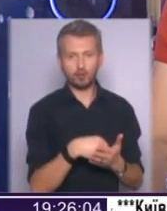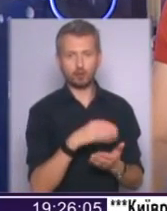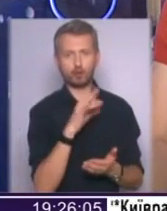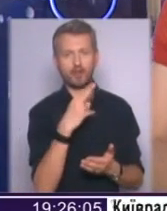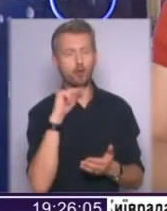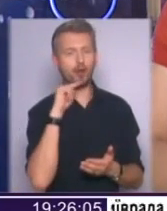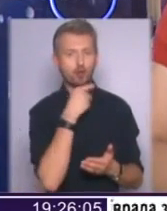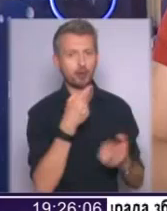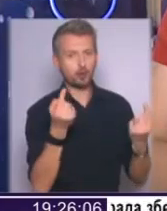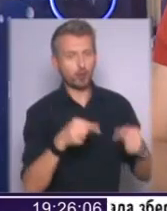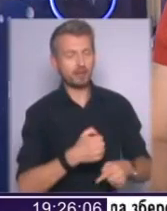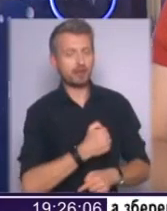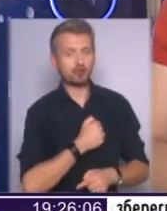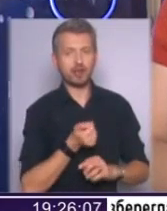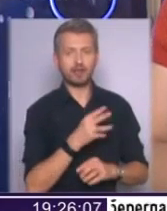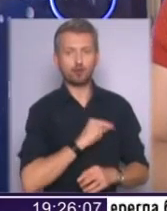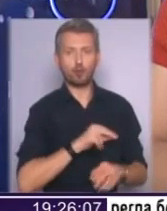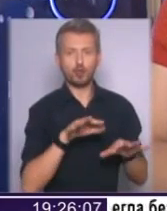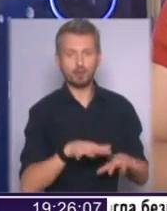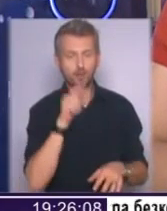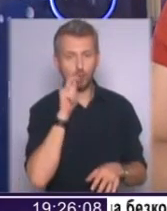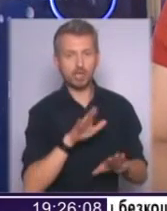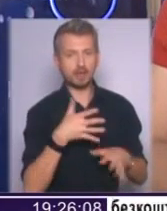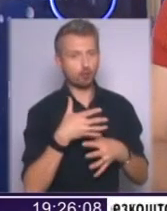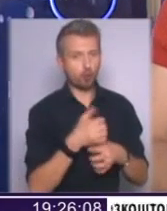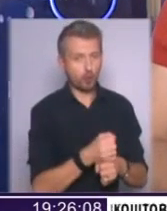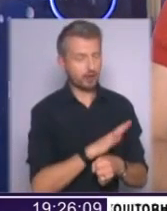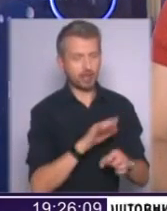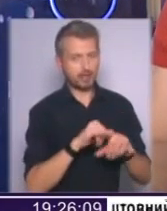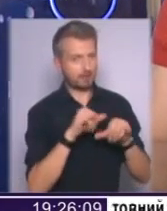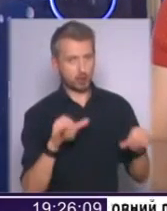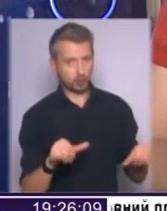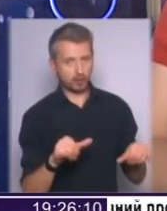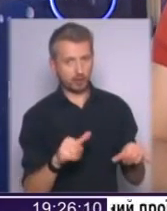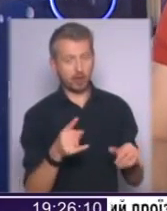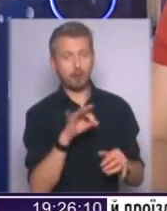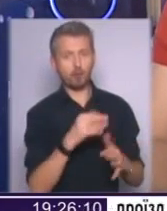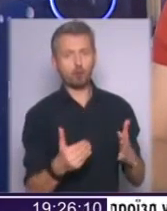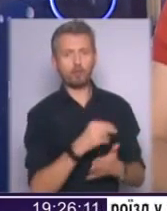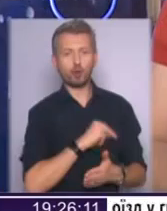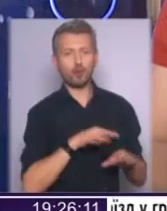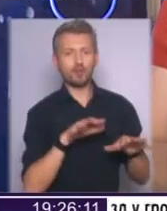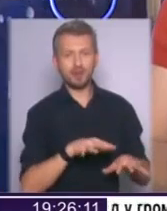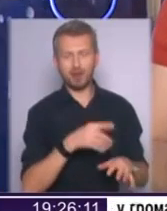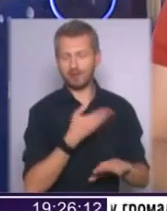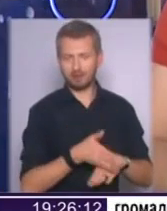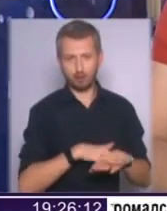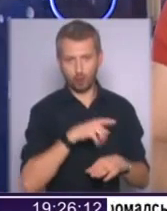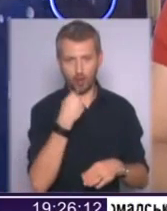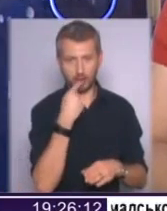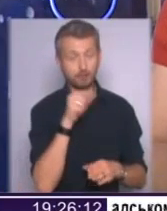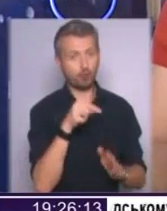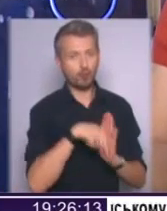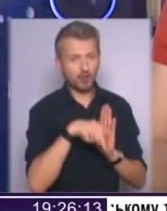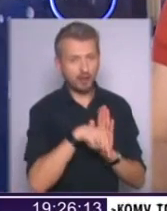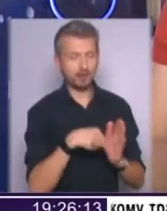фінансово-соціально-економічної кризи, на жаль, кількість робочих місць в Україні тільки скорочується, а не збільшується. Тобто про нові робочі місця складно казати. Тому в цьому сенсі я вважаю,